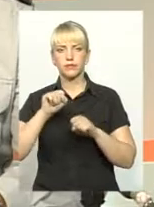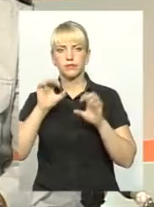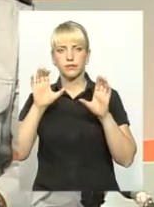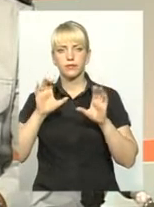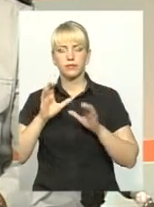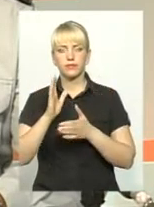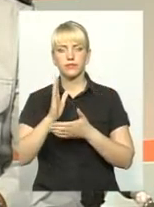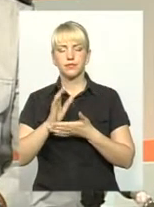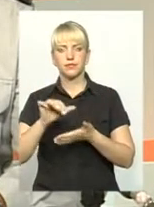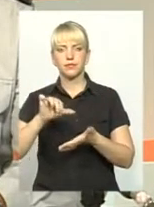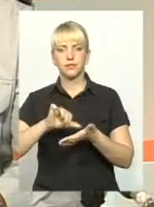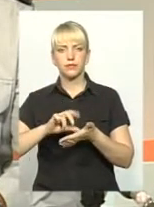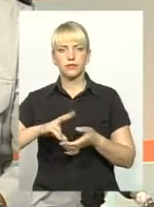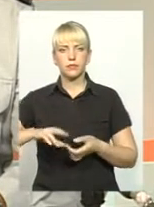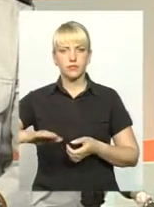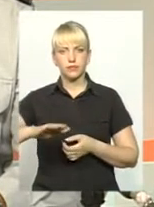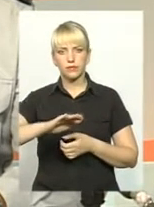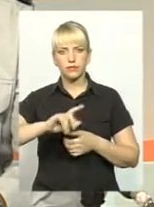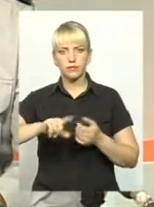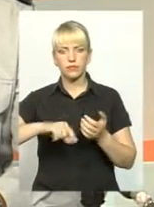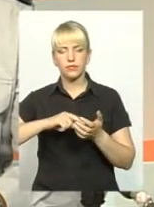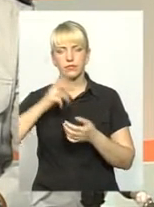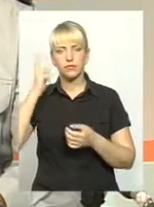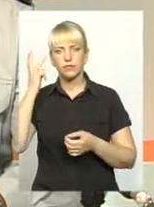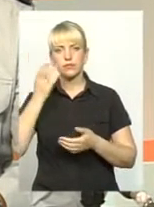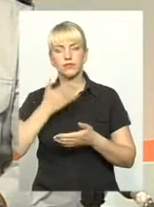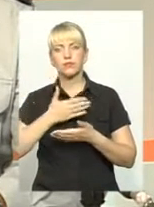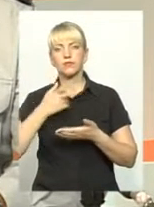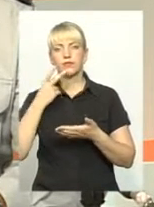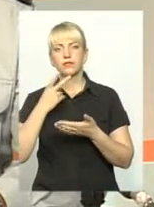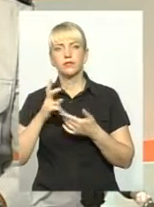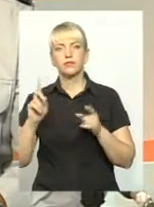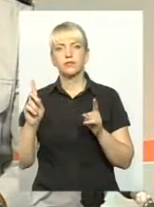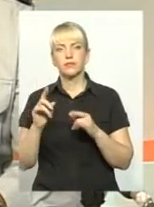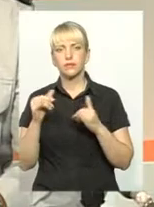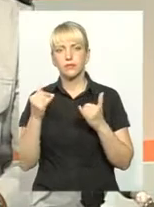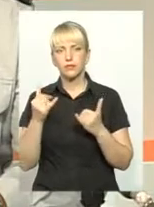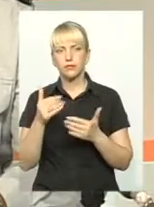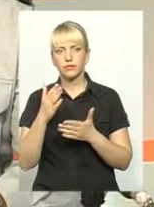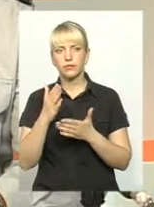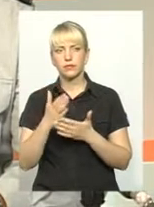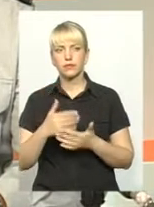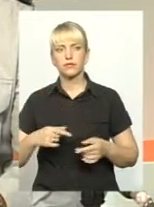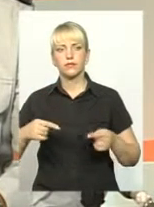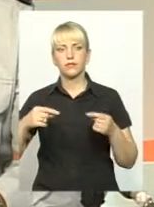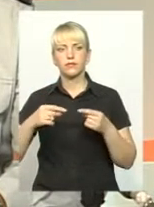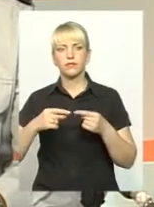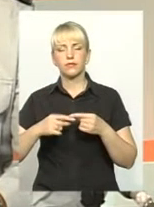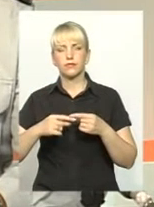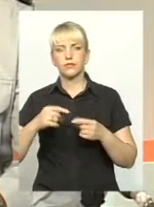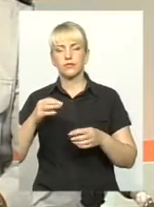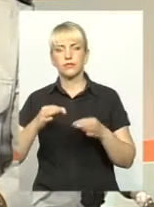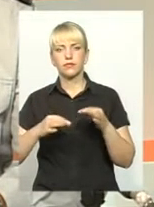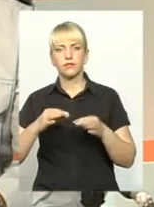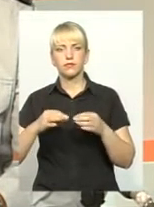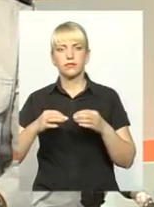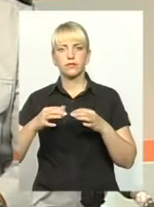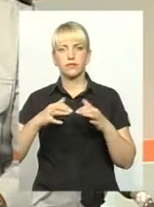він є присутній на території міста Хмельницького. Ми бачимо, що сьогодні є відповідні судові тяжби